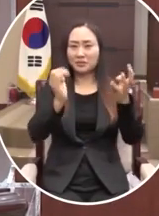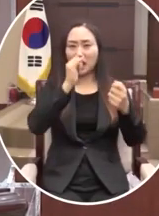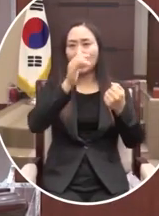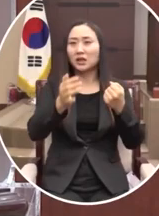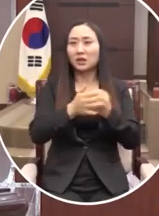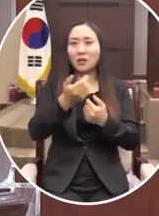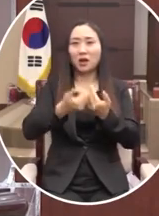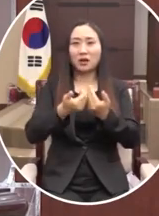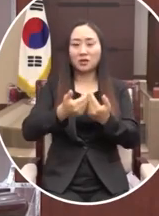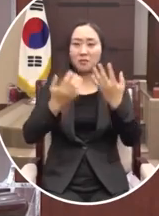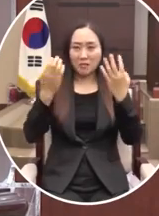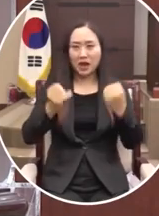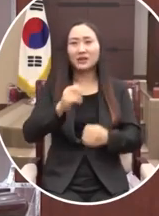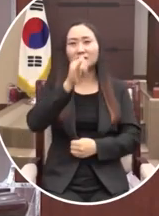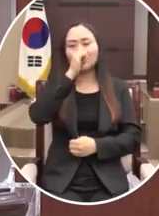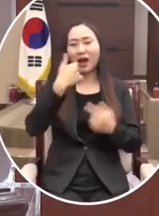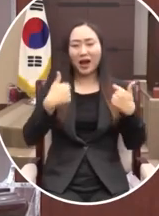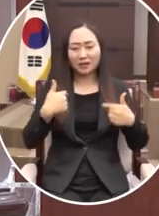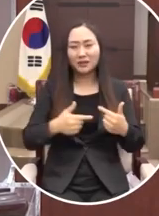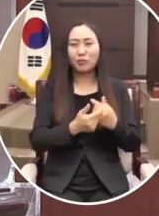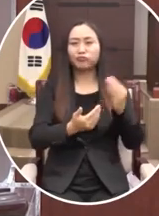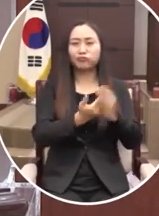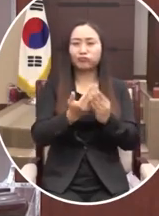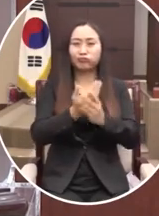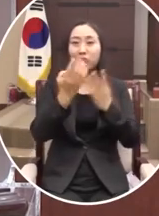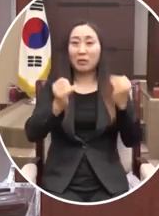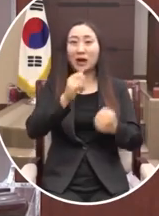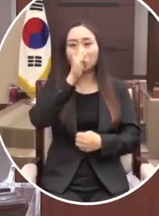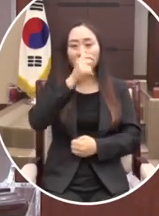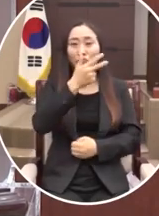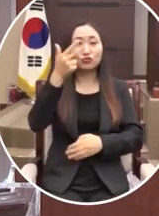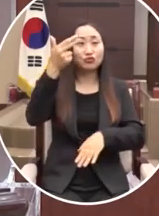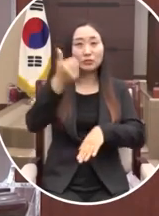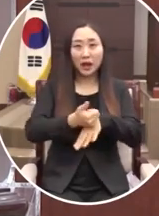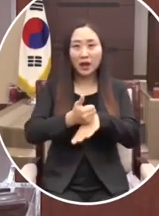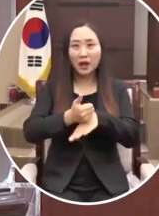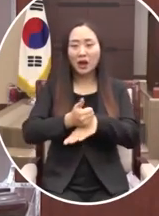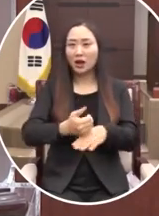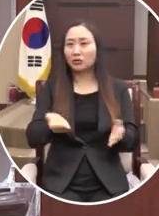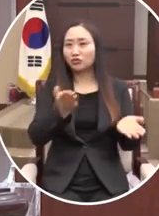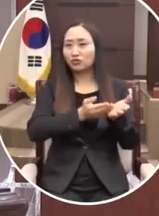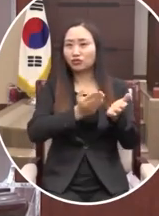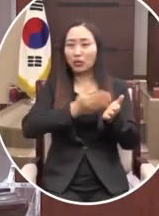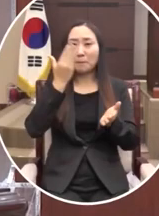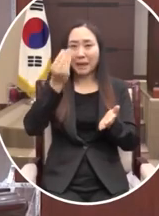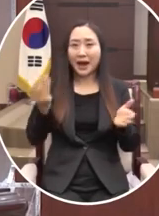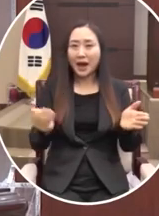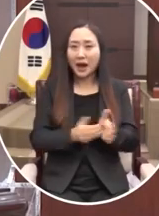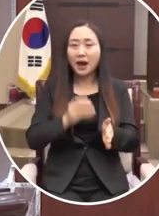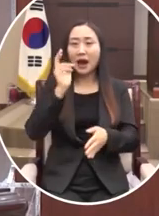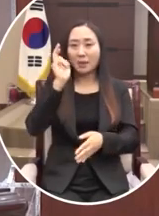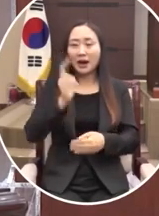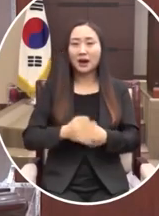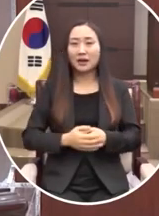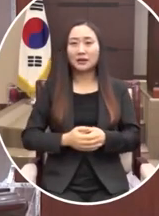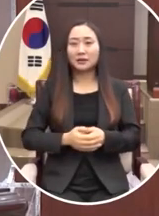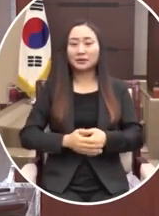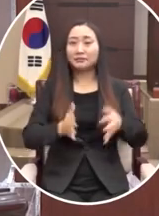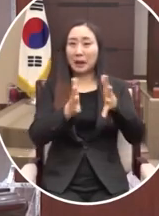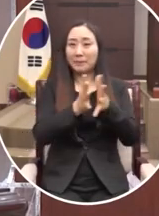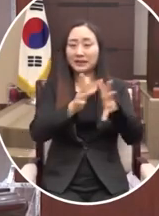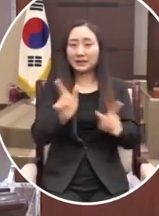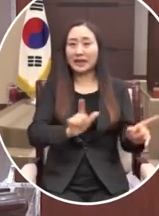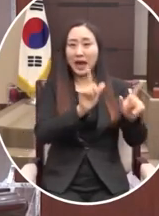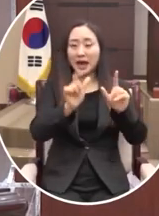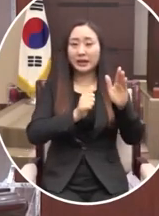갈등입니다. 바람 잘 날 없습니다. 주말 뉴스 보도를 보셨을 겁니다. 입주자